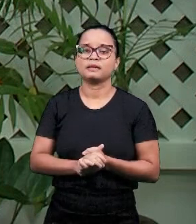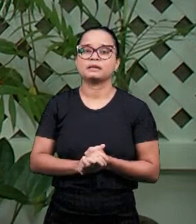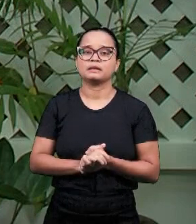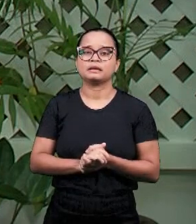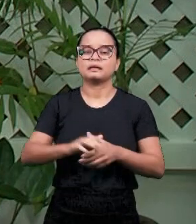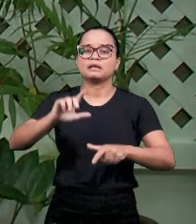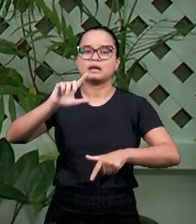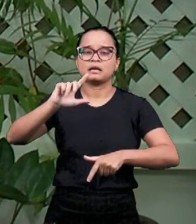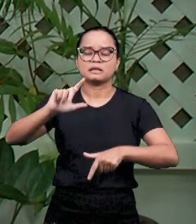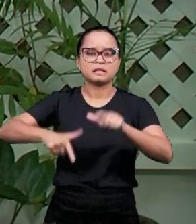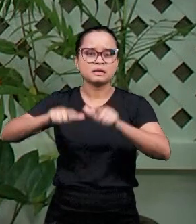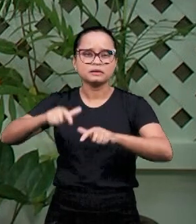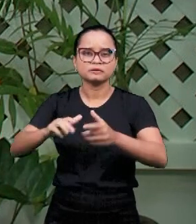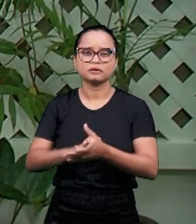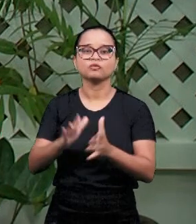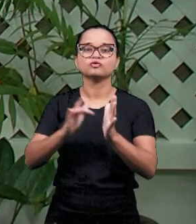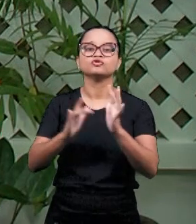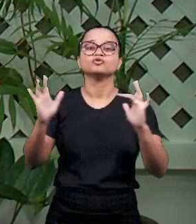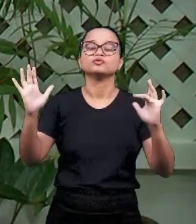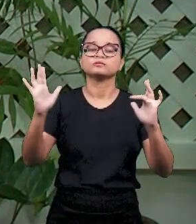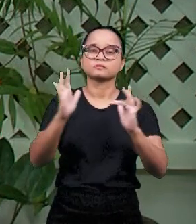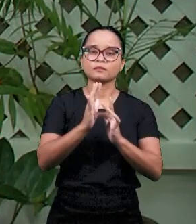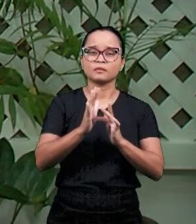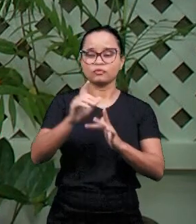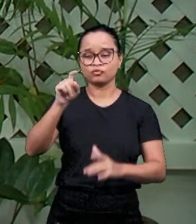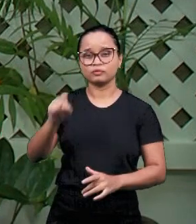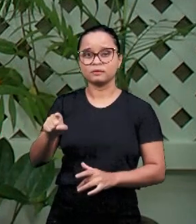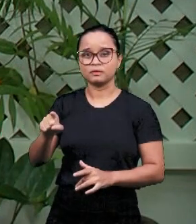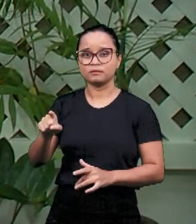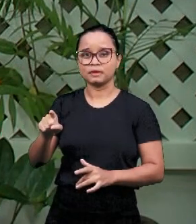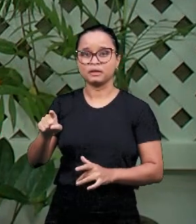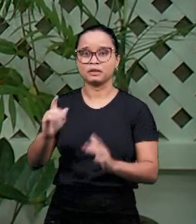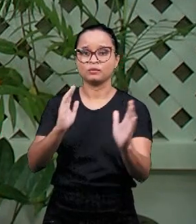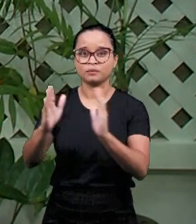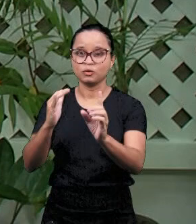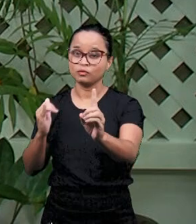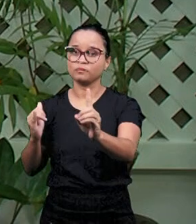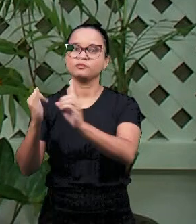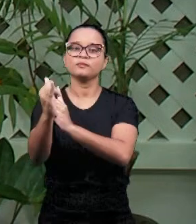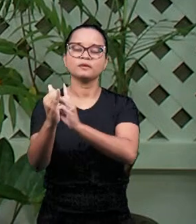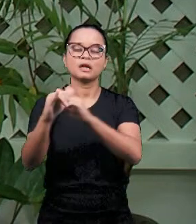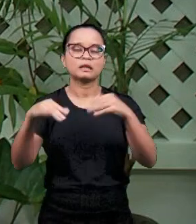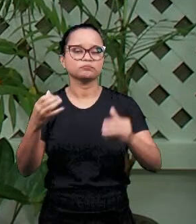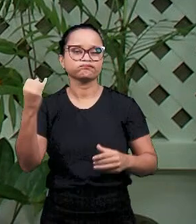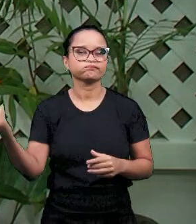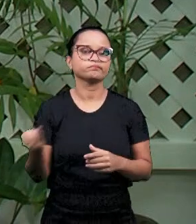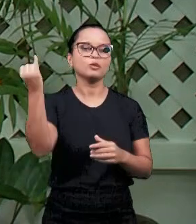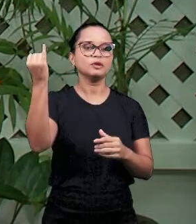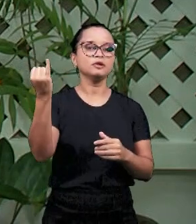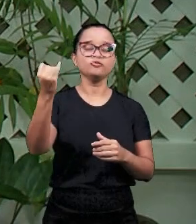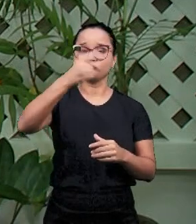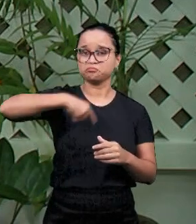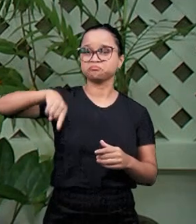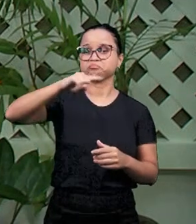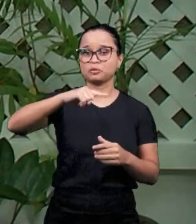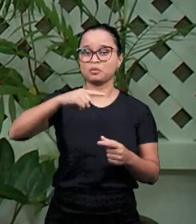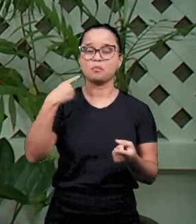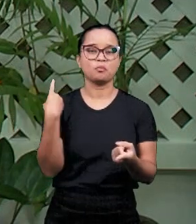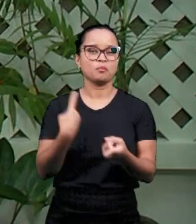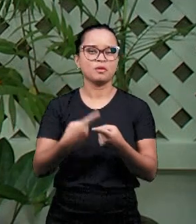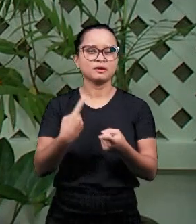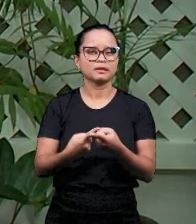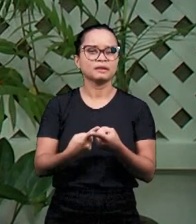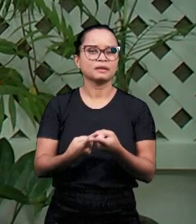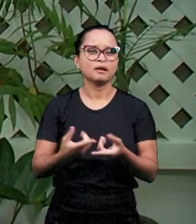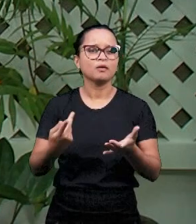femme représente Israël. Donc Jésus était devant un tableau prophétique. Cela est très important pour nous. Pourquoi?